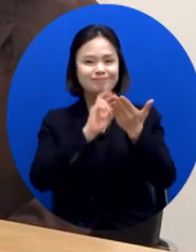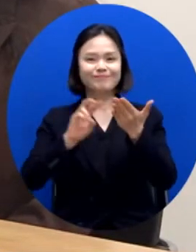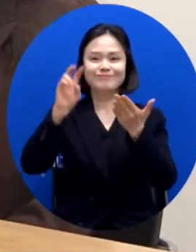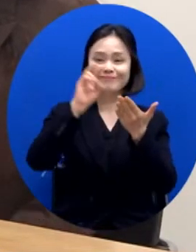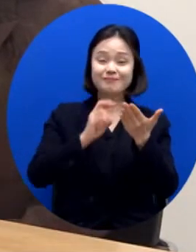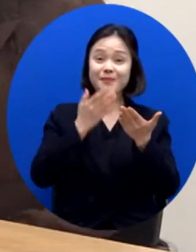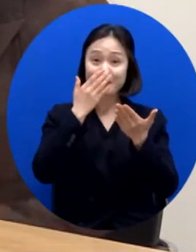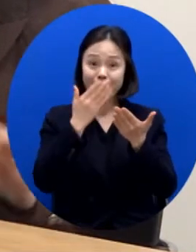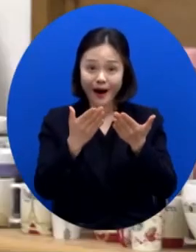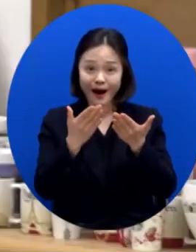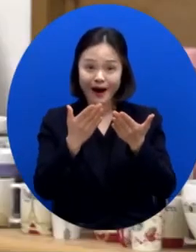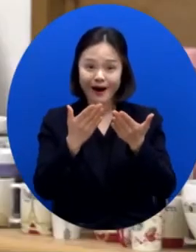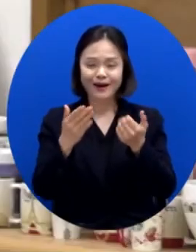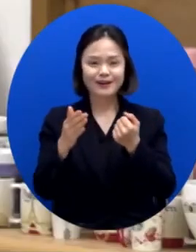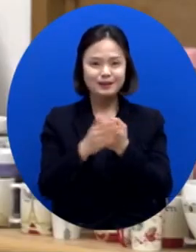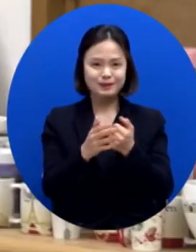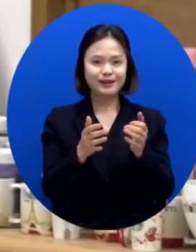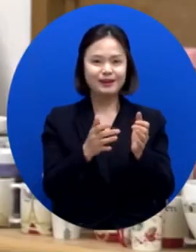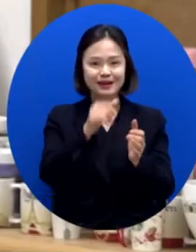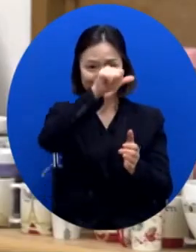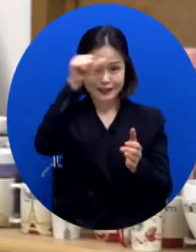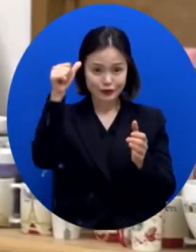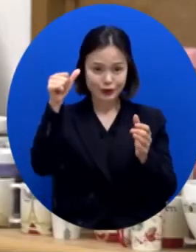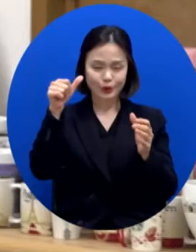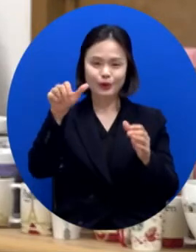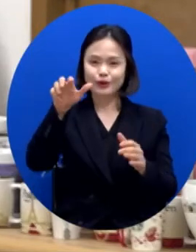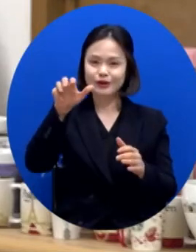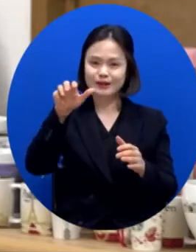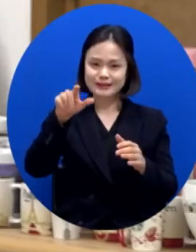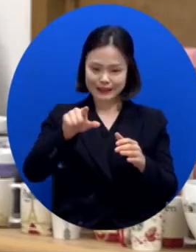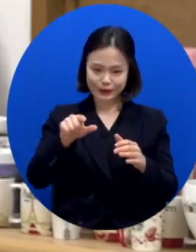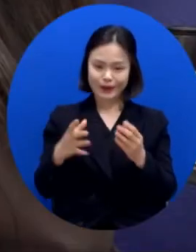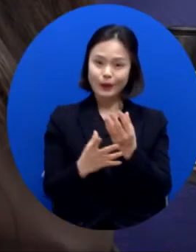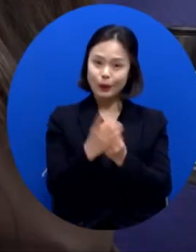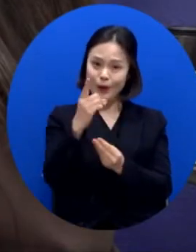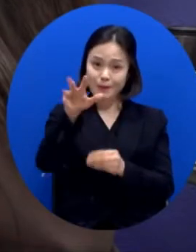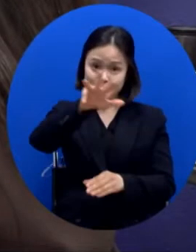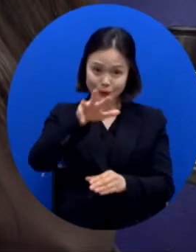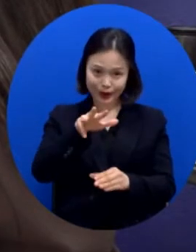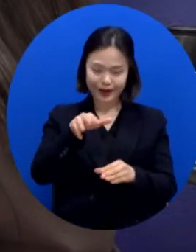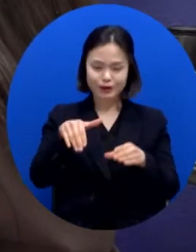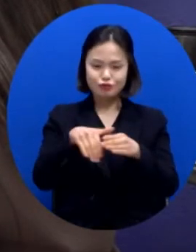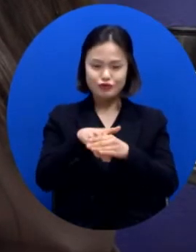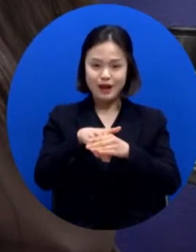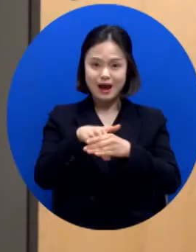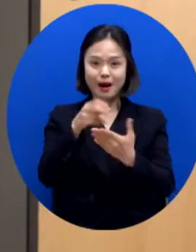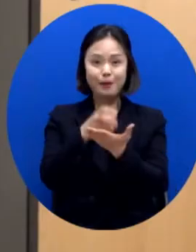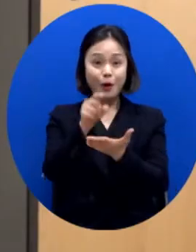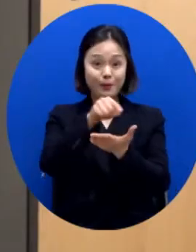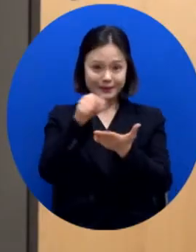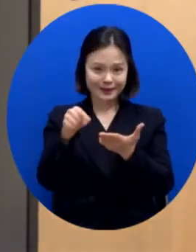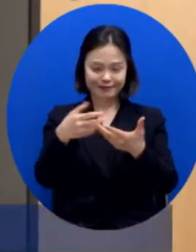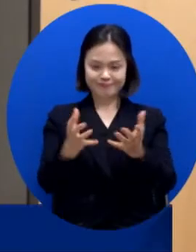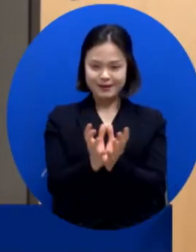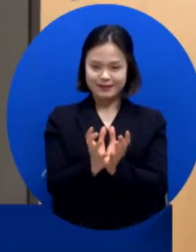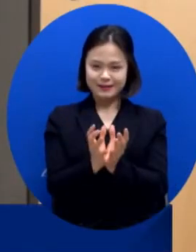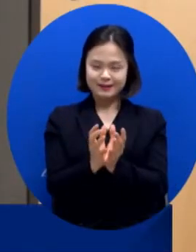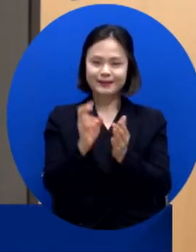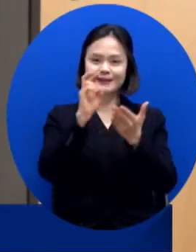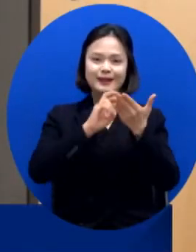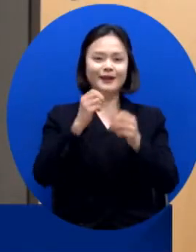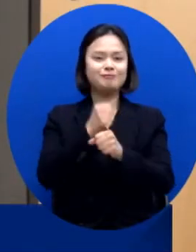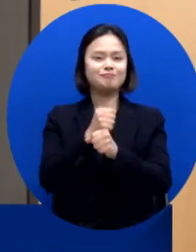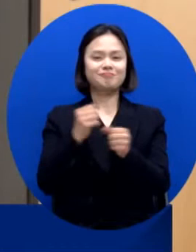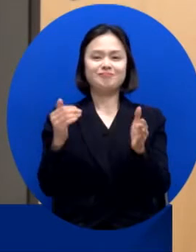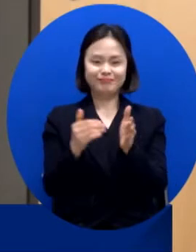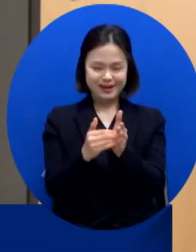착안해 대한예수교장로회 통합총회 문화법인이 직접 나선 겁니다. 근데 기독교 전통에